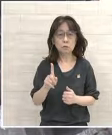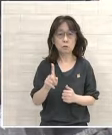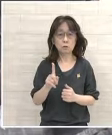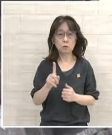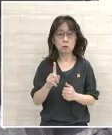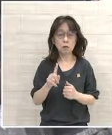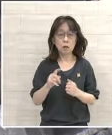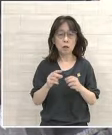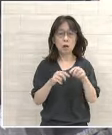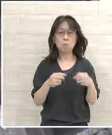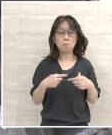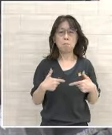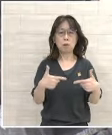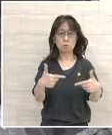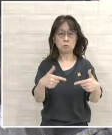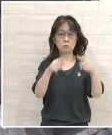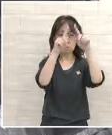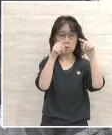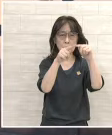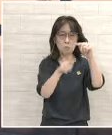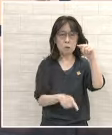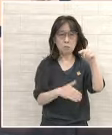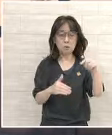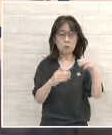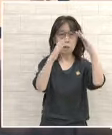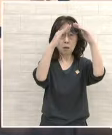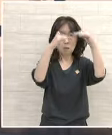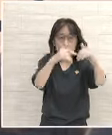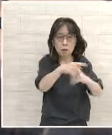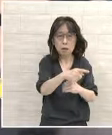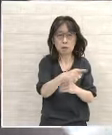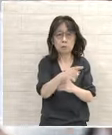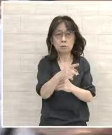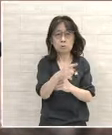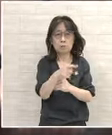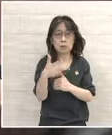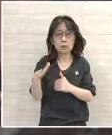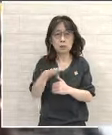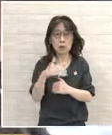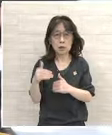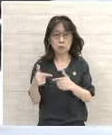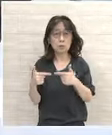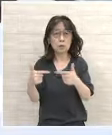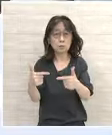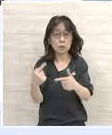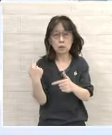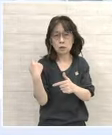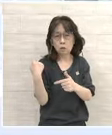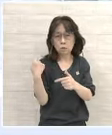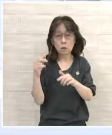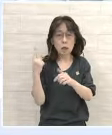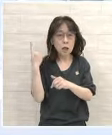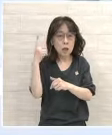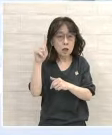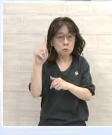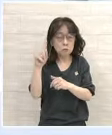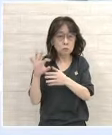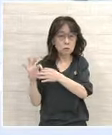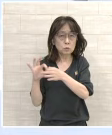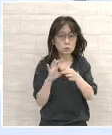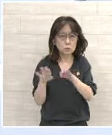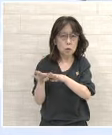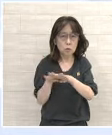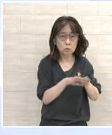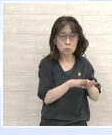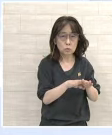所の屋根が倒壊。バス会社によりますと、市内のバスは昨日から明日まで終日運休となっていて、け